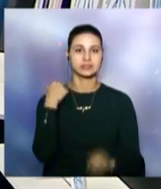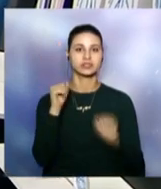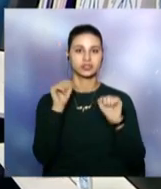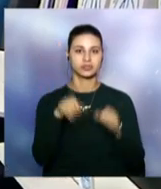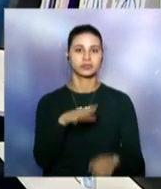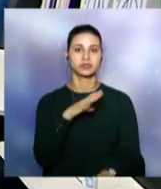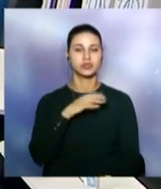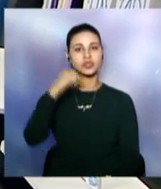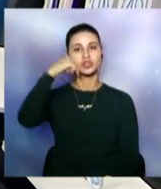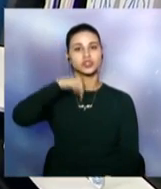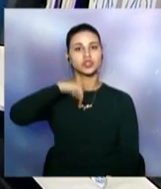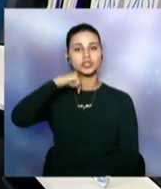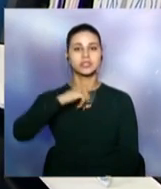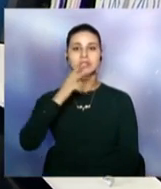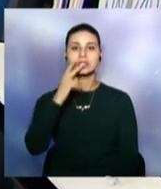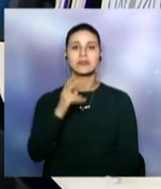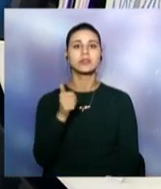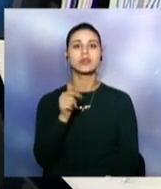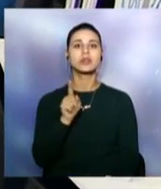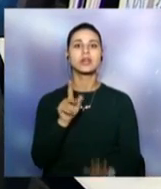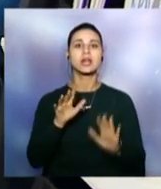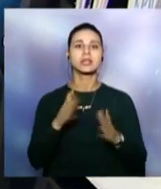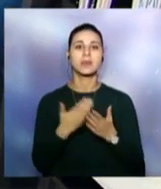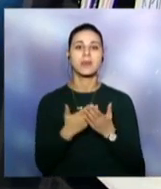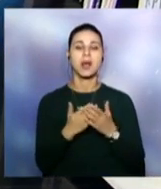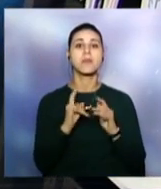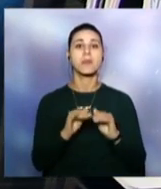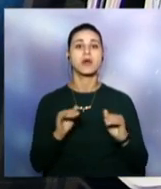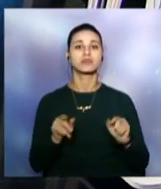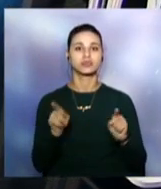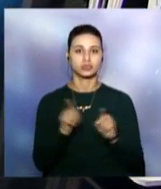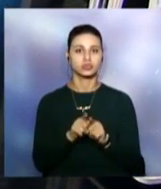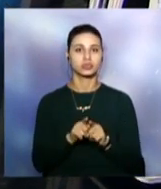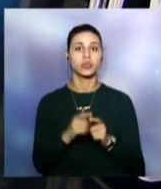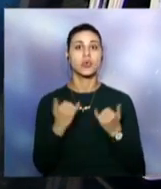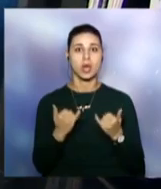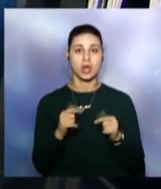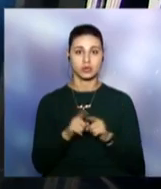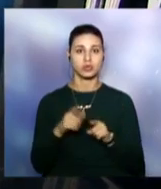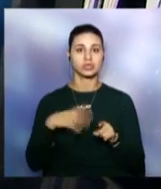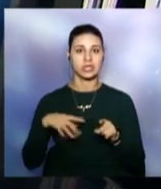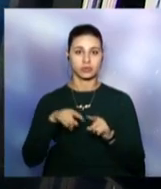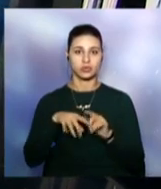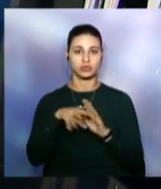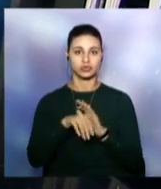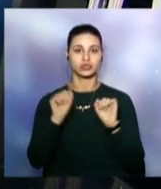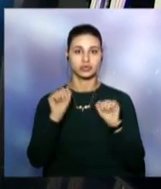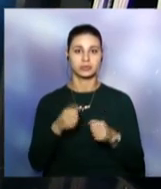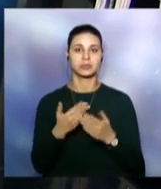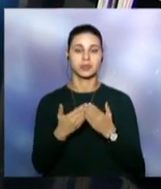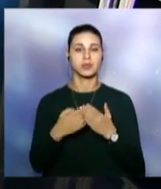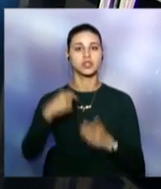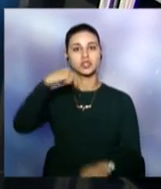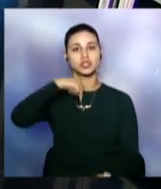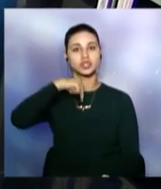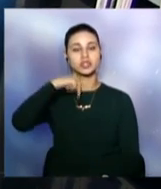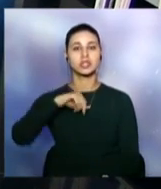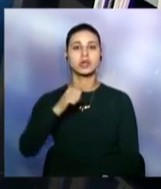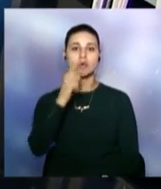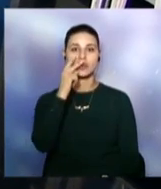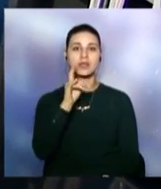შესაძლებლობა შიგნიდან დავინახოთ პროცესები. მათ შორის ბავშვებში, როგორ არის ეს საქმე ახლა ჩვენ საქართველოში? მათ შორის შიგნიდან